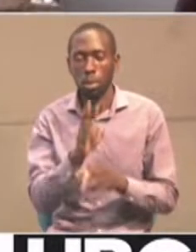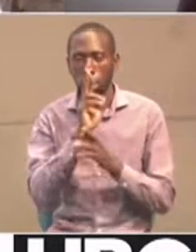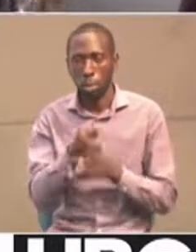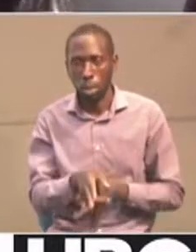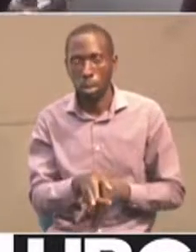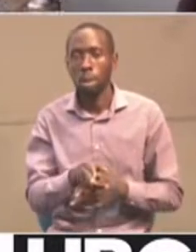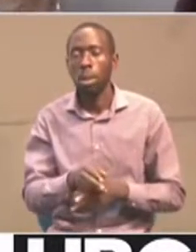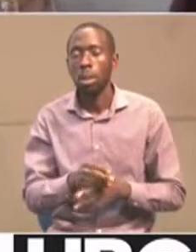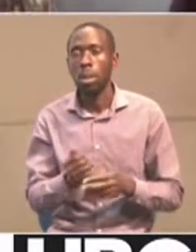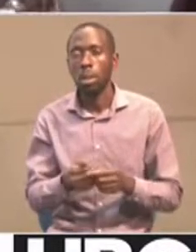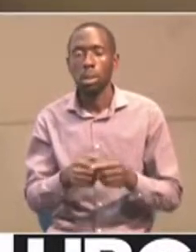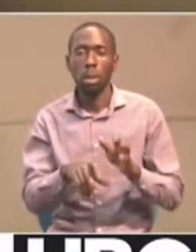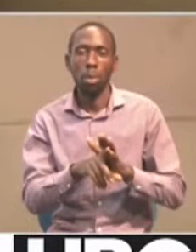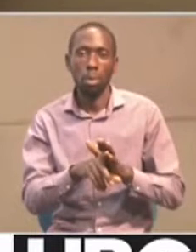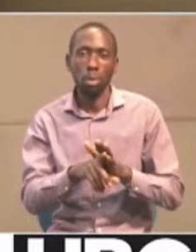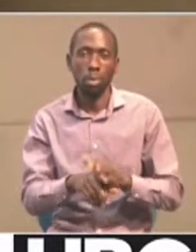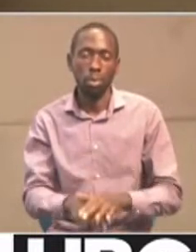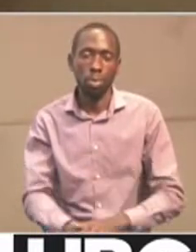n'abantu okukuuma emirembe.